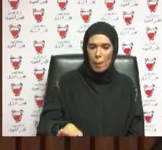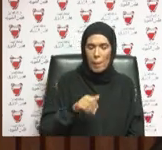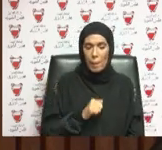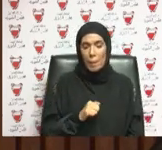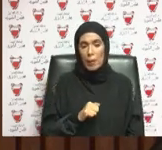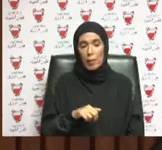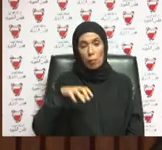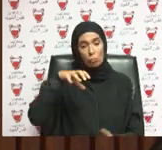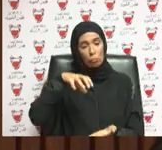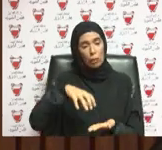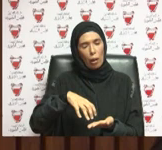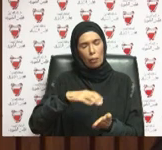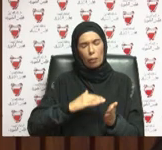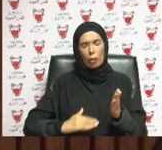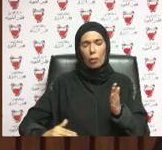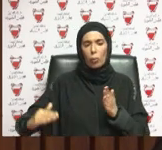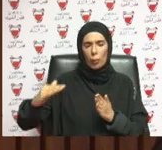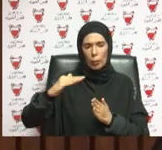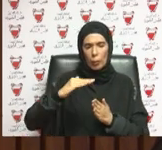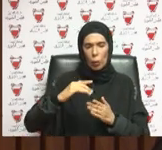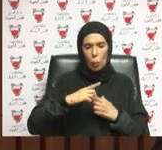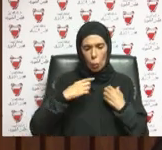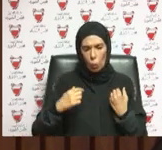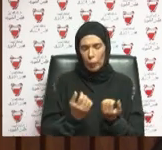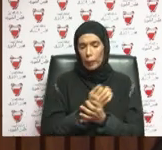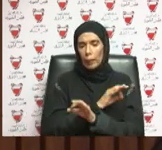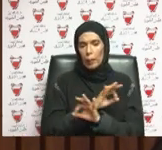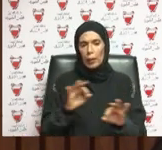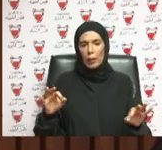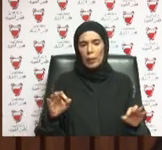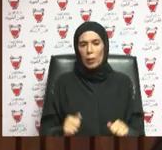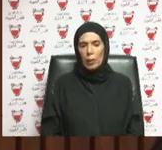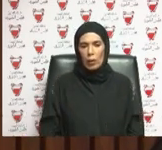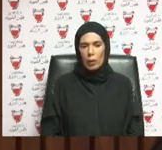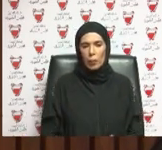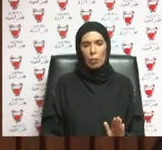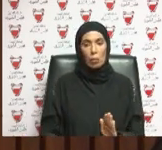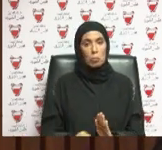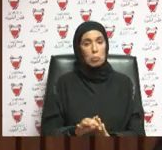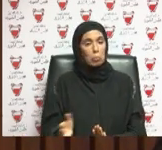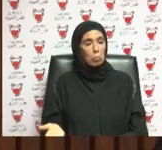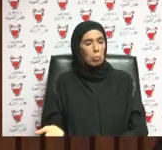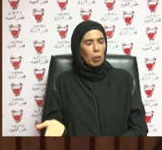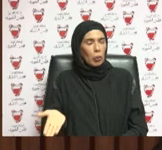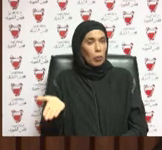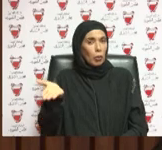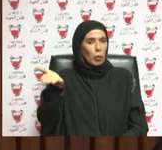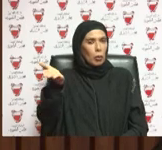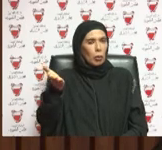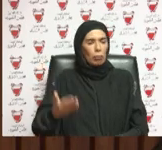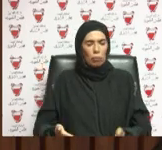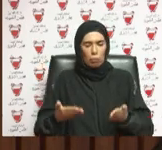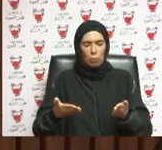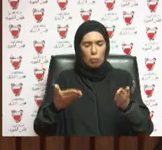تعكس مكانته العالية في قلوب الجميع، وإنه رمز شامخ قدم خدمات